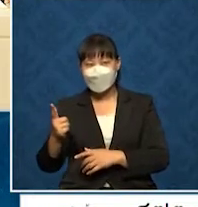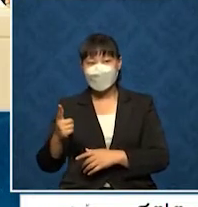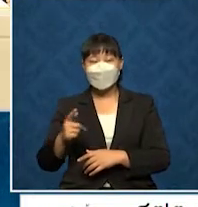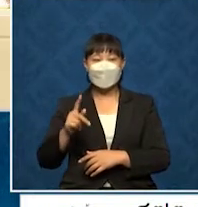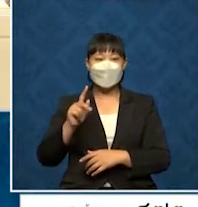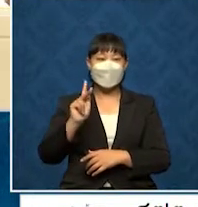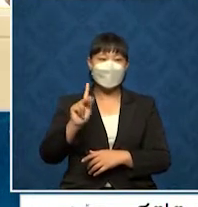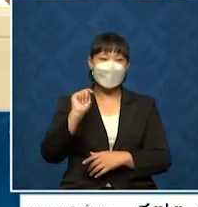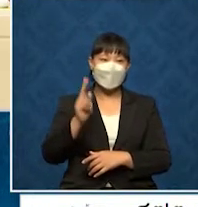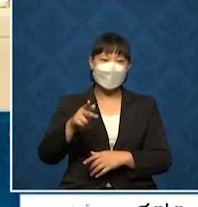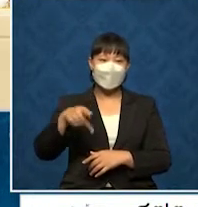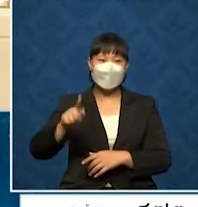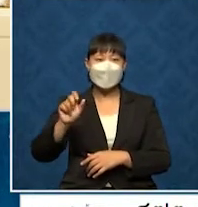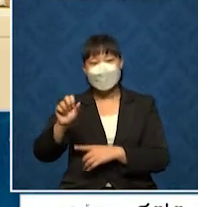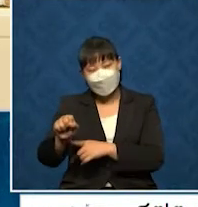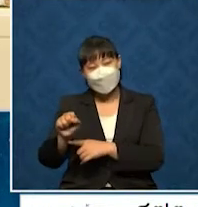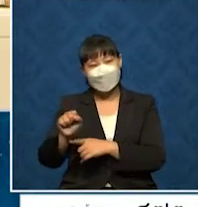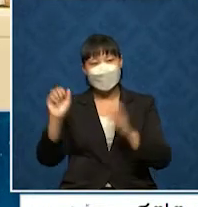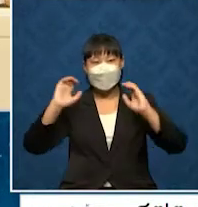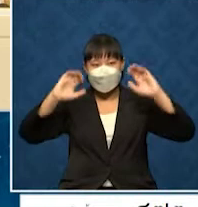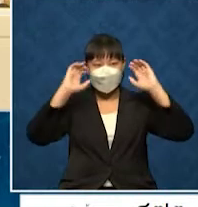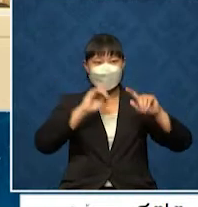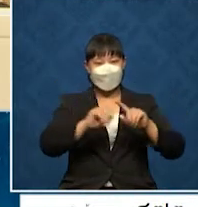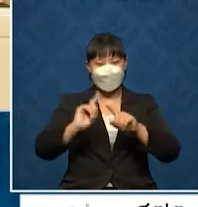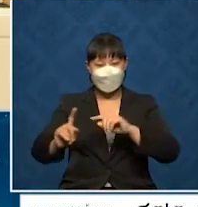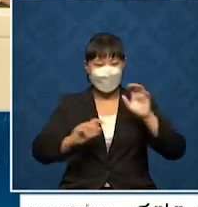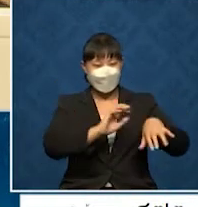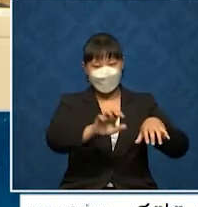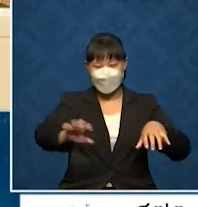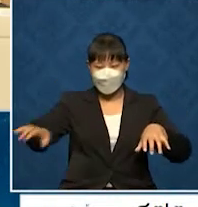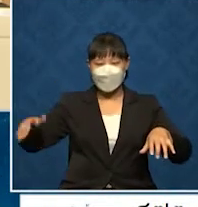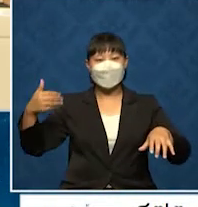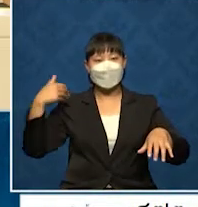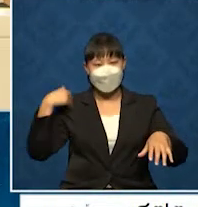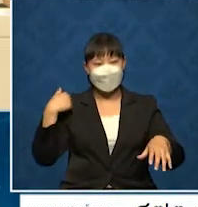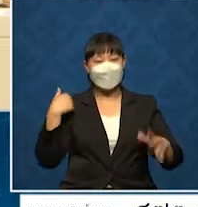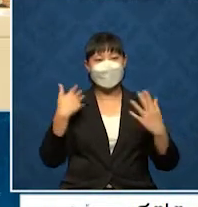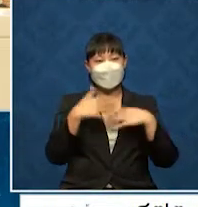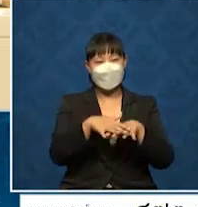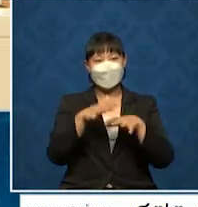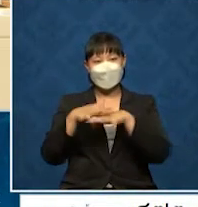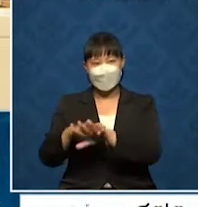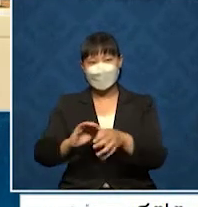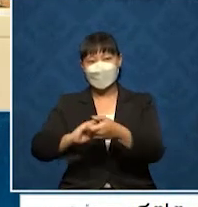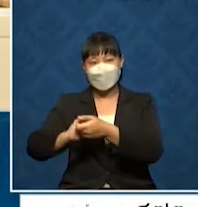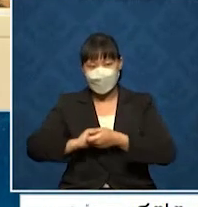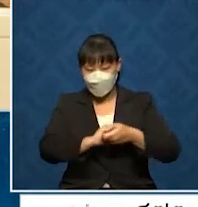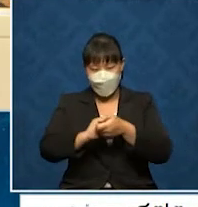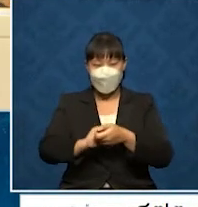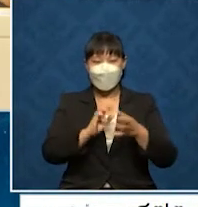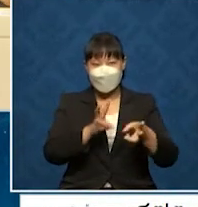ในส่วนราชการอื่นๆเราเน้นในเรื่องของมาตรการคดีมาตรการสมค